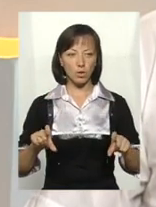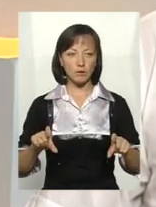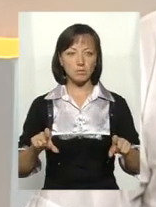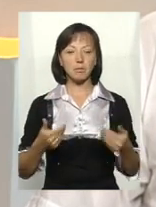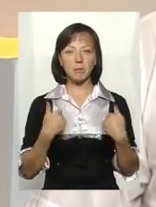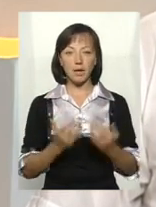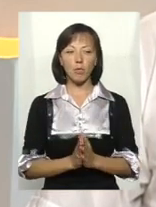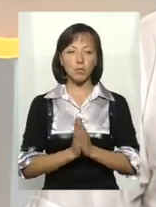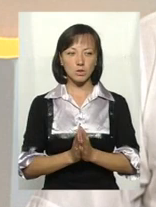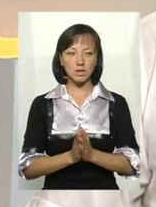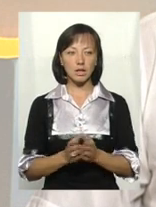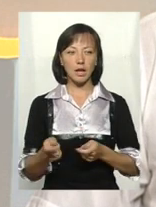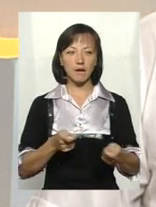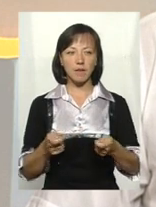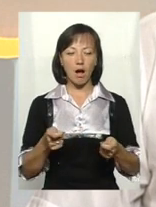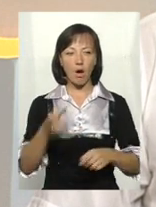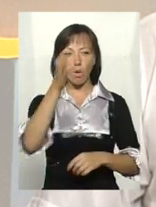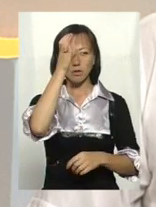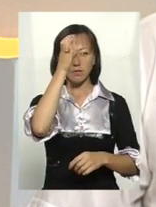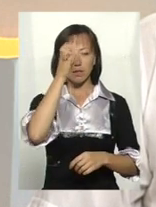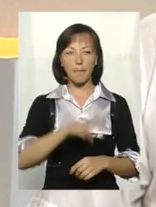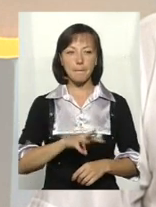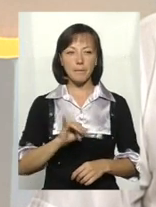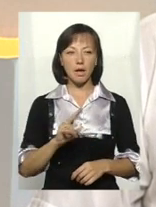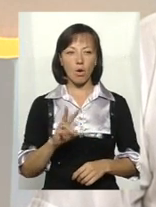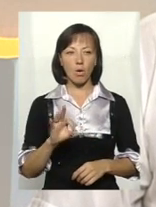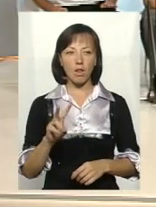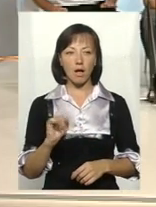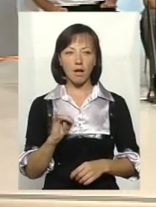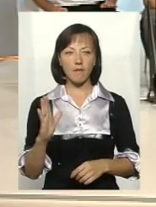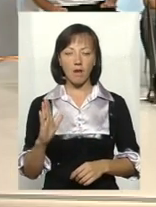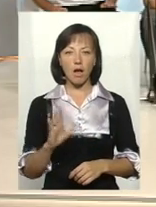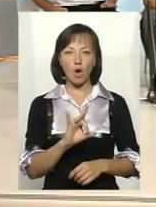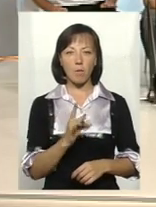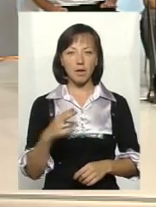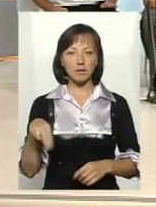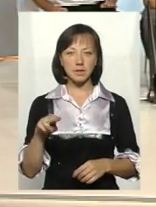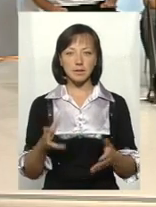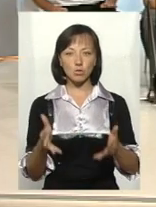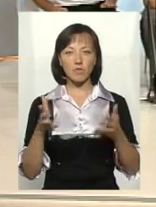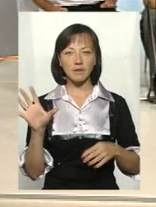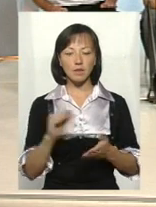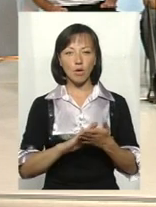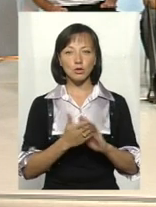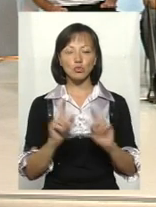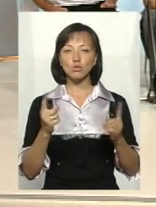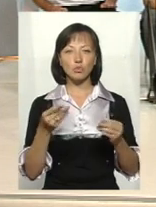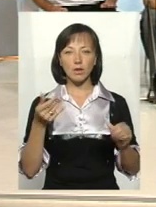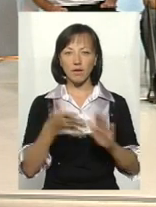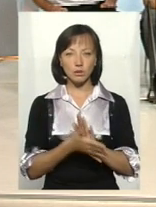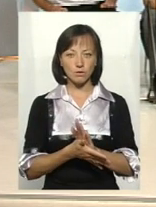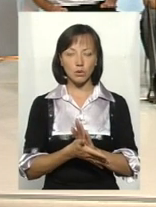Ми попросили керівника освіти Миколаєва Романа Дмитровича з'ясувати всі ці обставини, чому не усвоєні